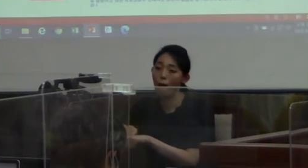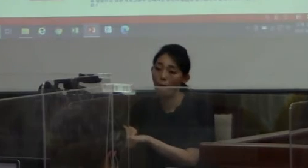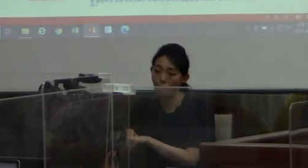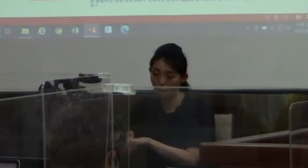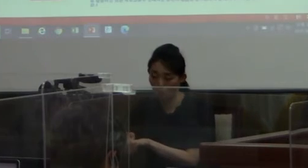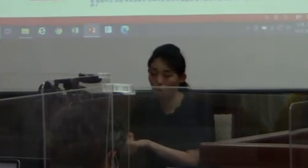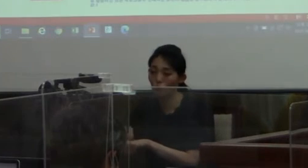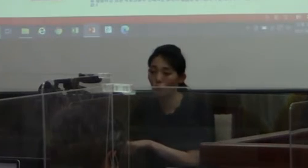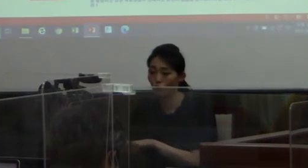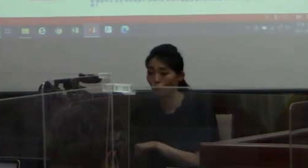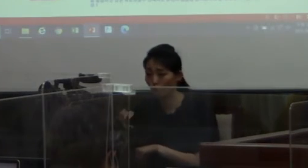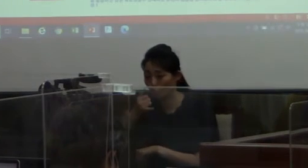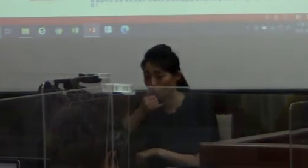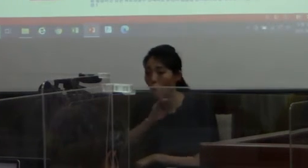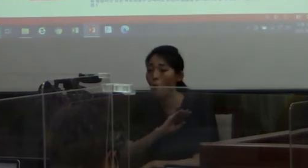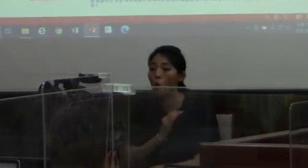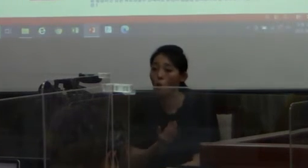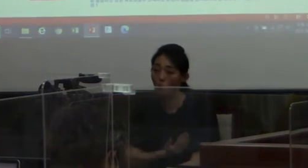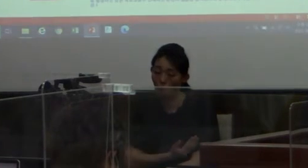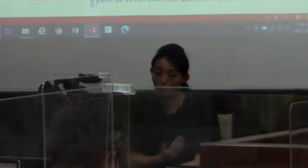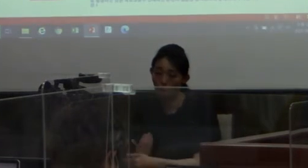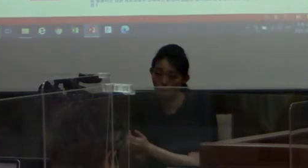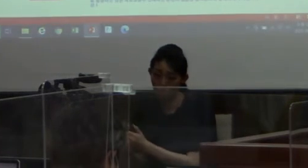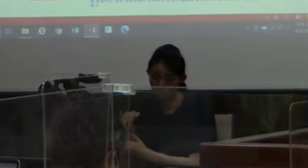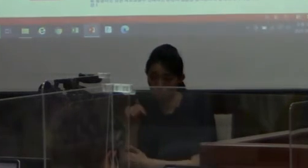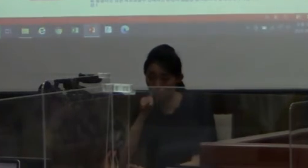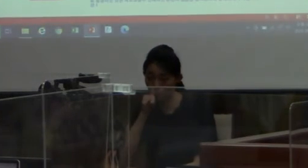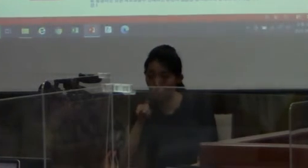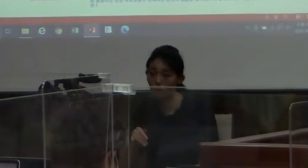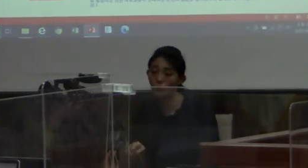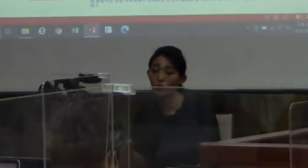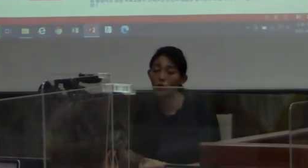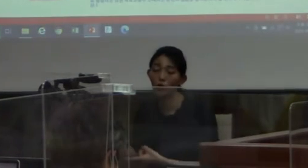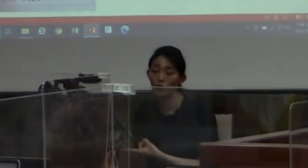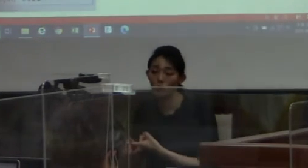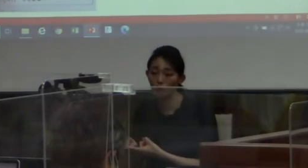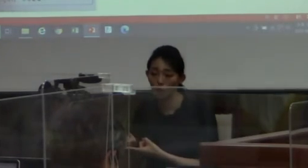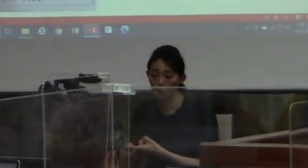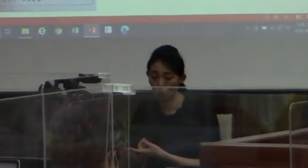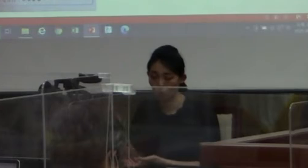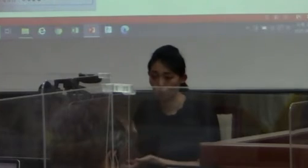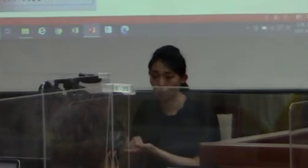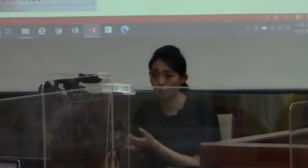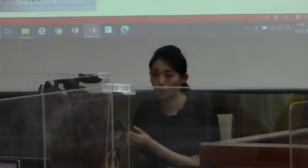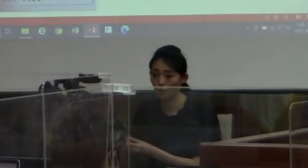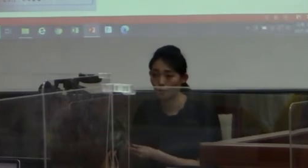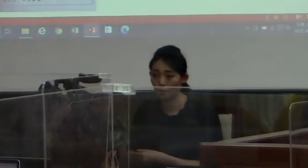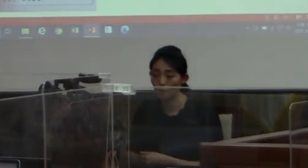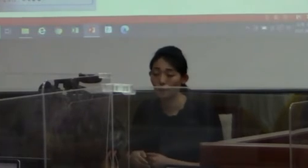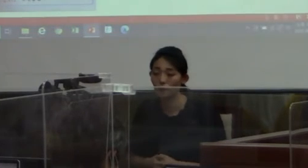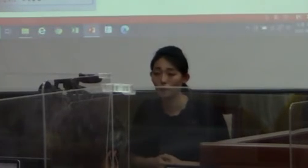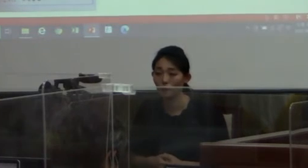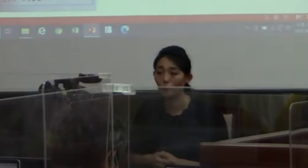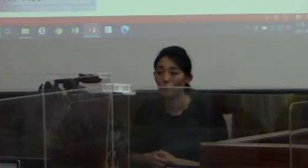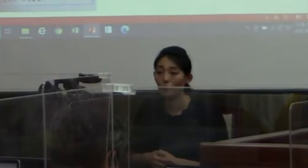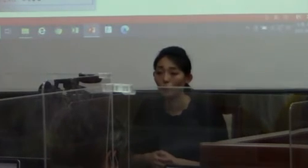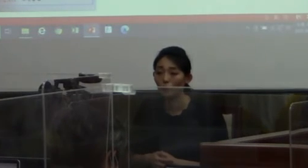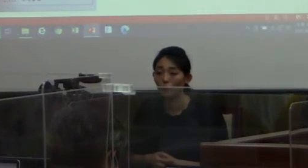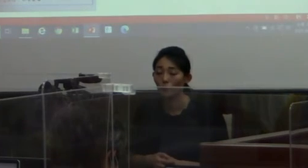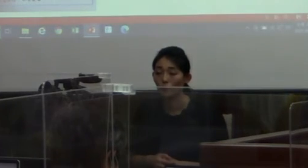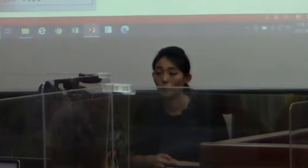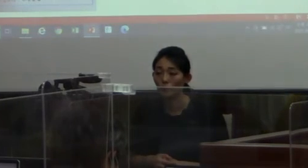다 어떤 권한이 주어지더라고요. 그래서 이 부분에 대해서 이제 문제가 나온 거예요. 이 부분에